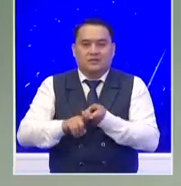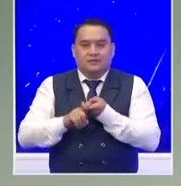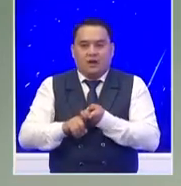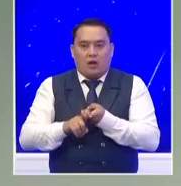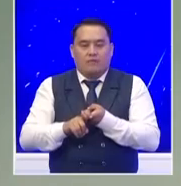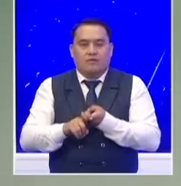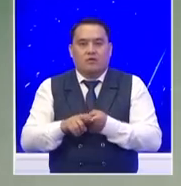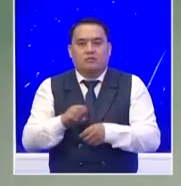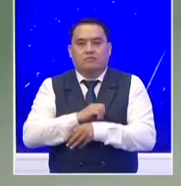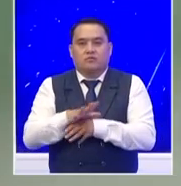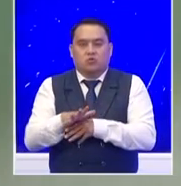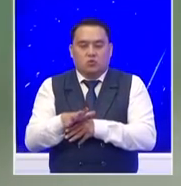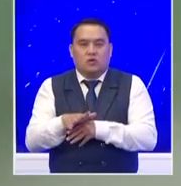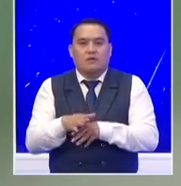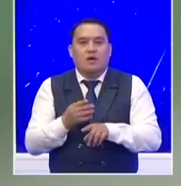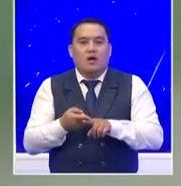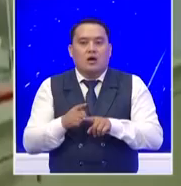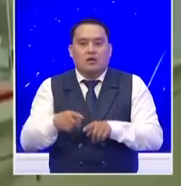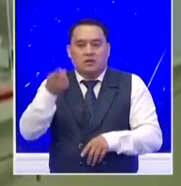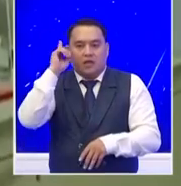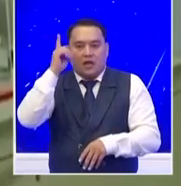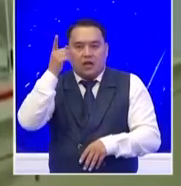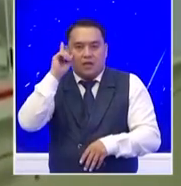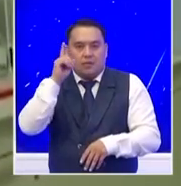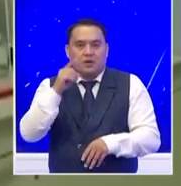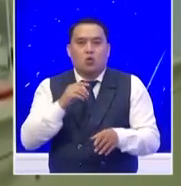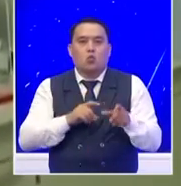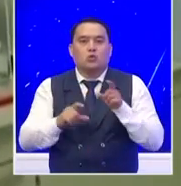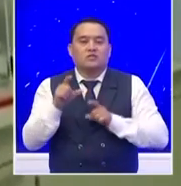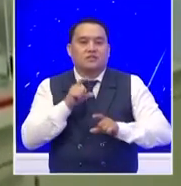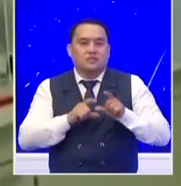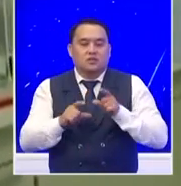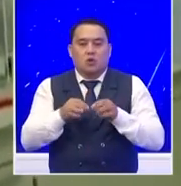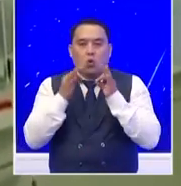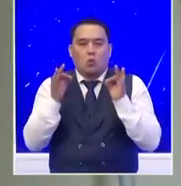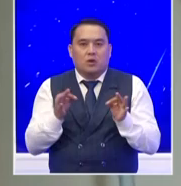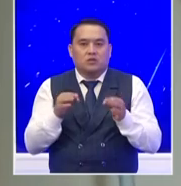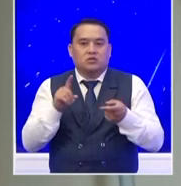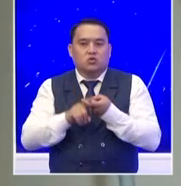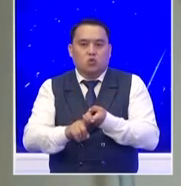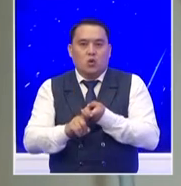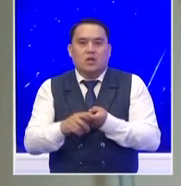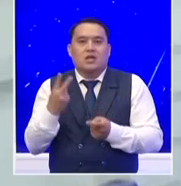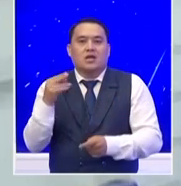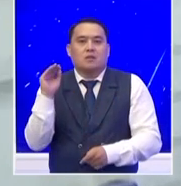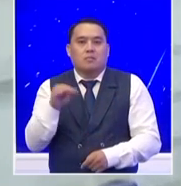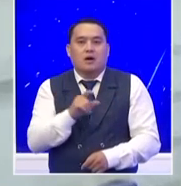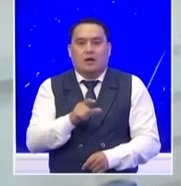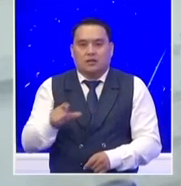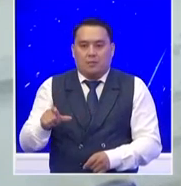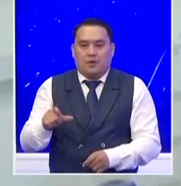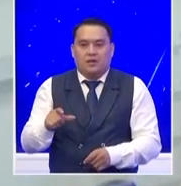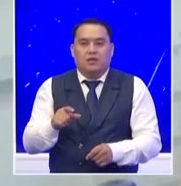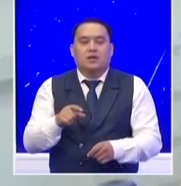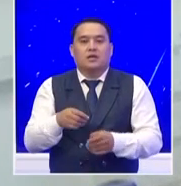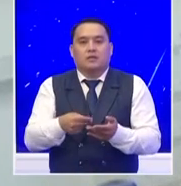салыстырғанда коронавирусты жиі жұқтырады. Германияның Киль университеті тәжірибе барысында вирусты жұқтырған 2000-ға жуық науқастың